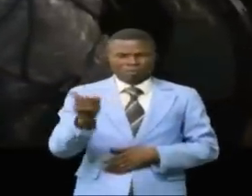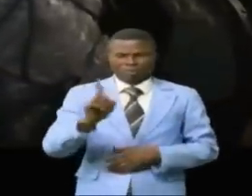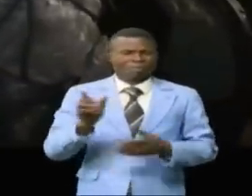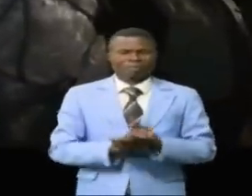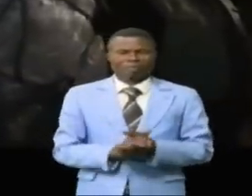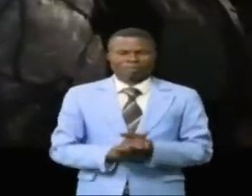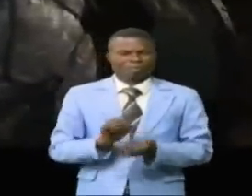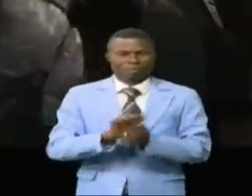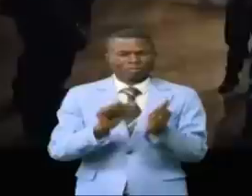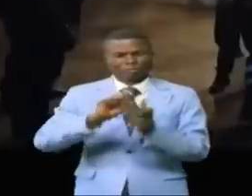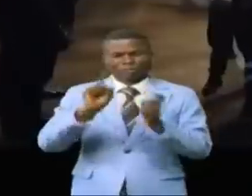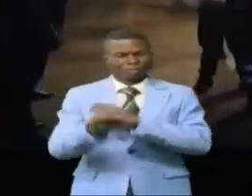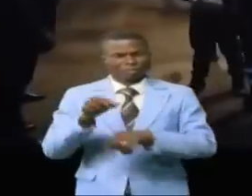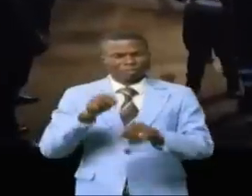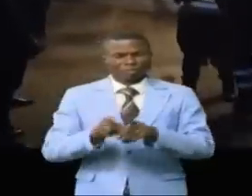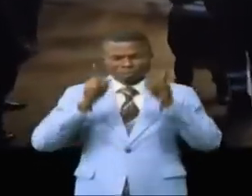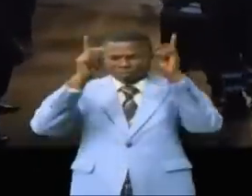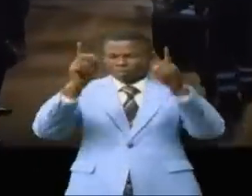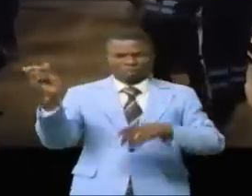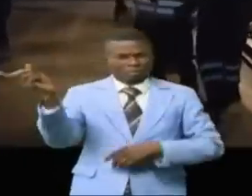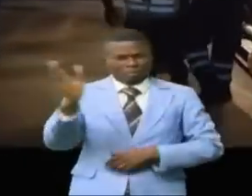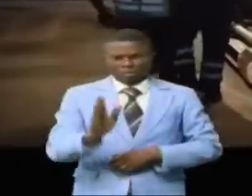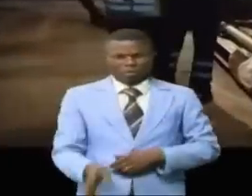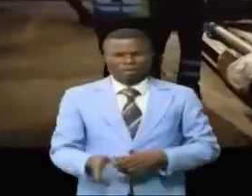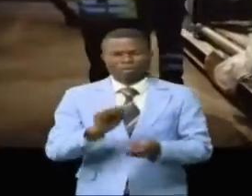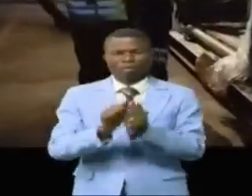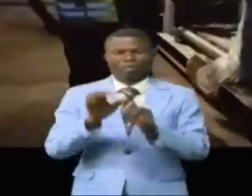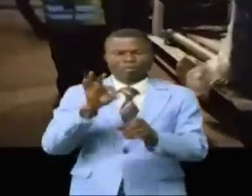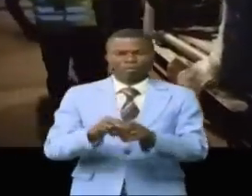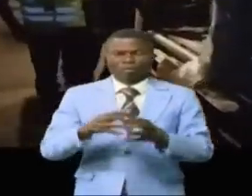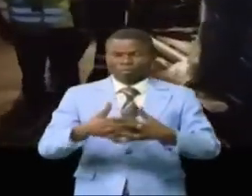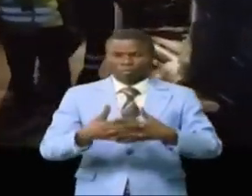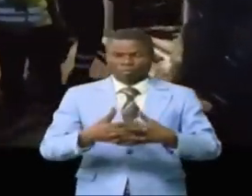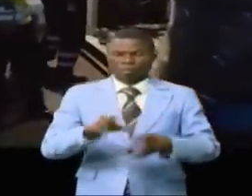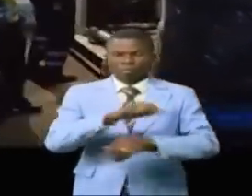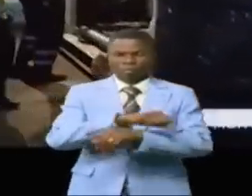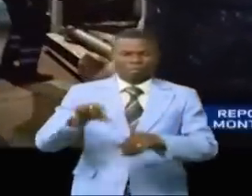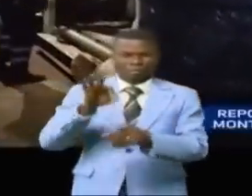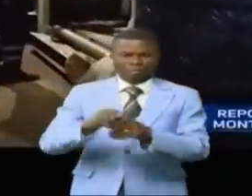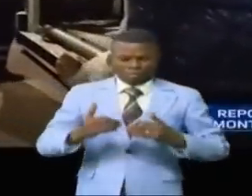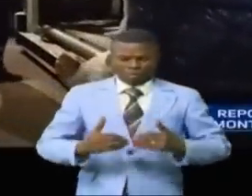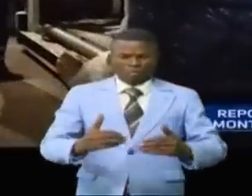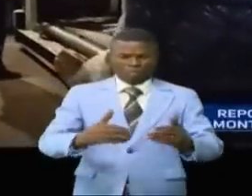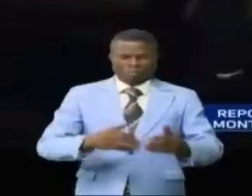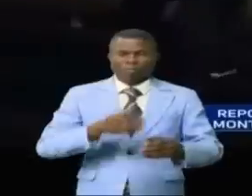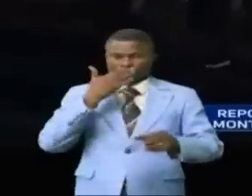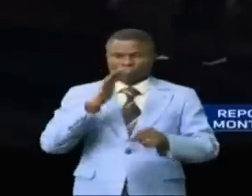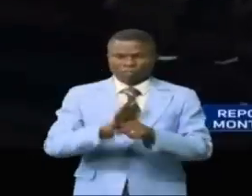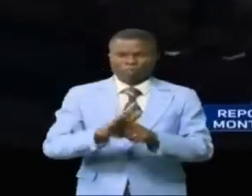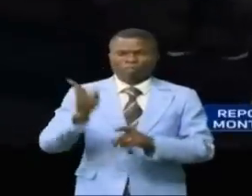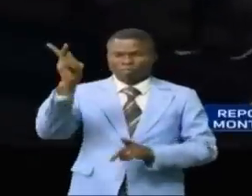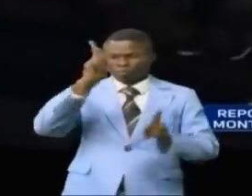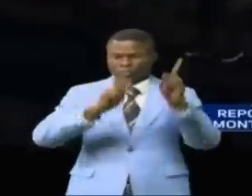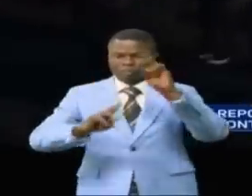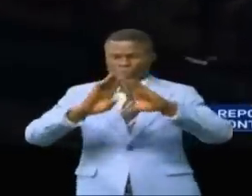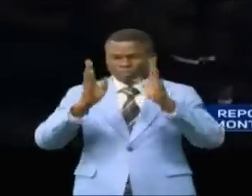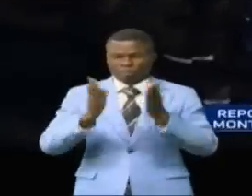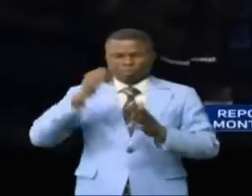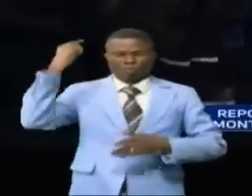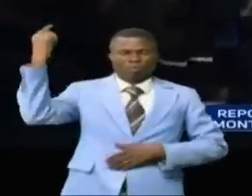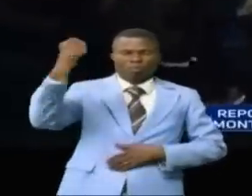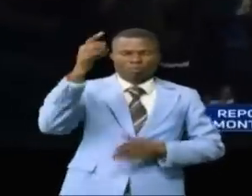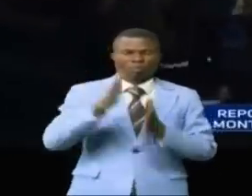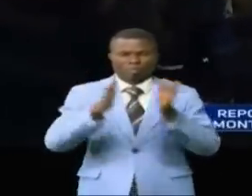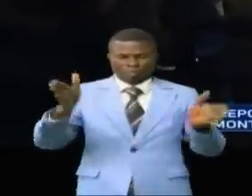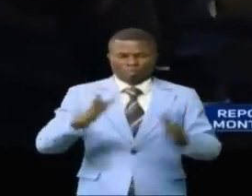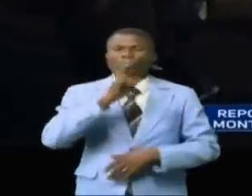de la CENI. Ainsi, avec tous ces dispositifs électoraux, la centrale électorale continue de rassurer l'opinion nationale et internationale de